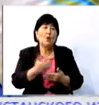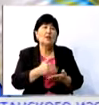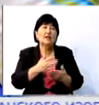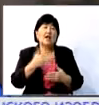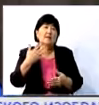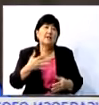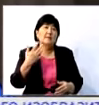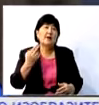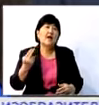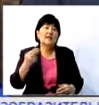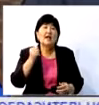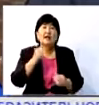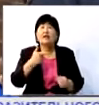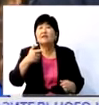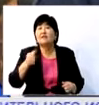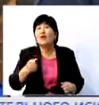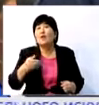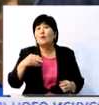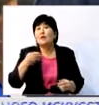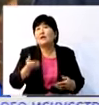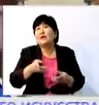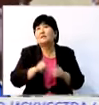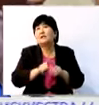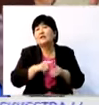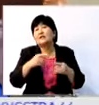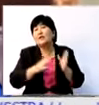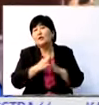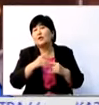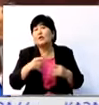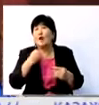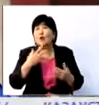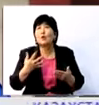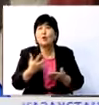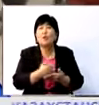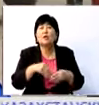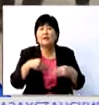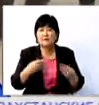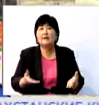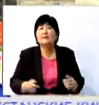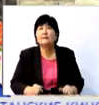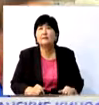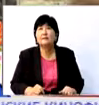составила 55 центнеров с гектара. Пшеница и люцерна тоже дали хороший урожай.